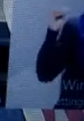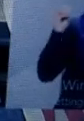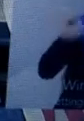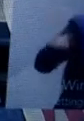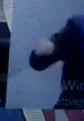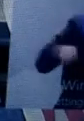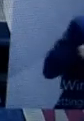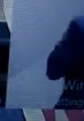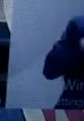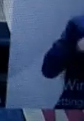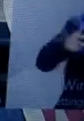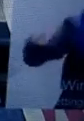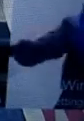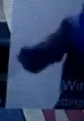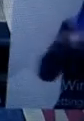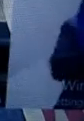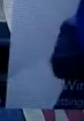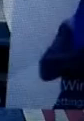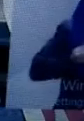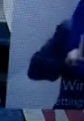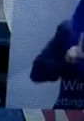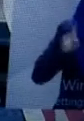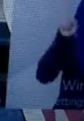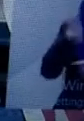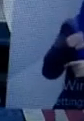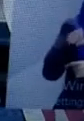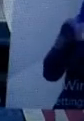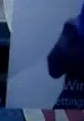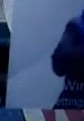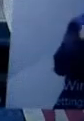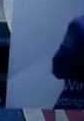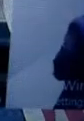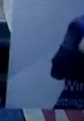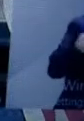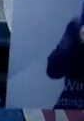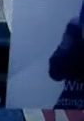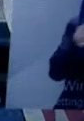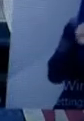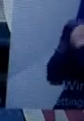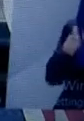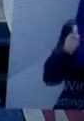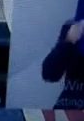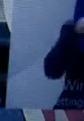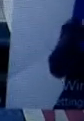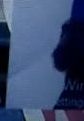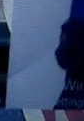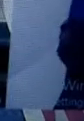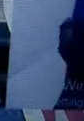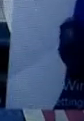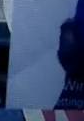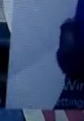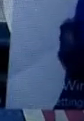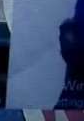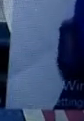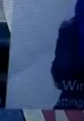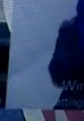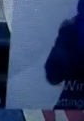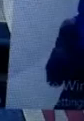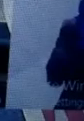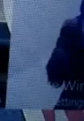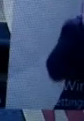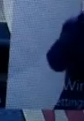ruang. Dalam kategori sukan, beberapa jenis sukan dan rekreasi akan dibuka